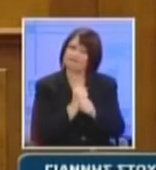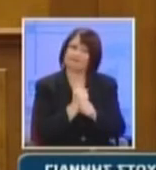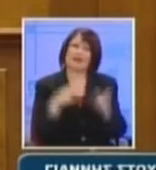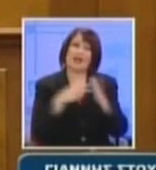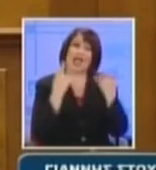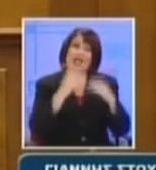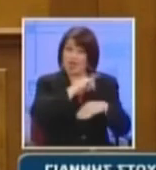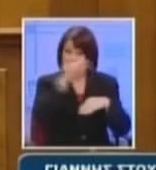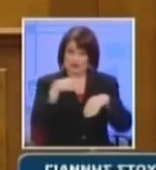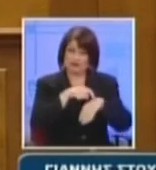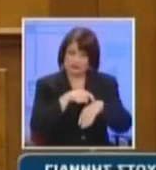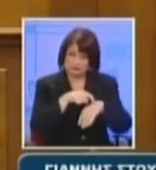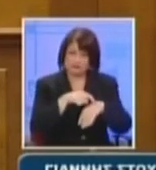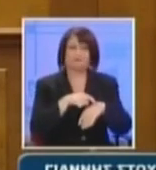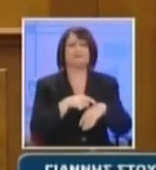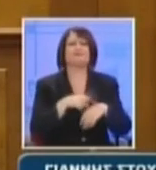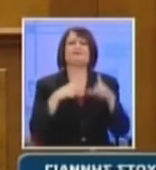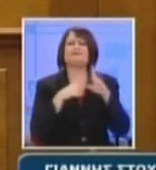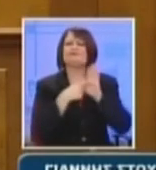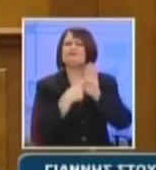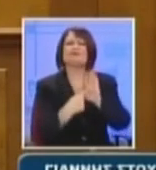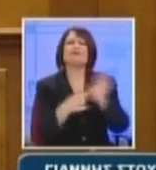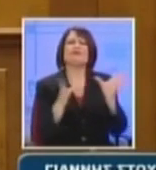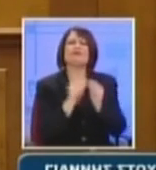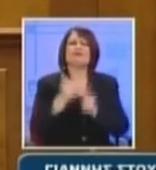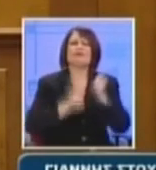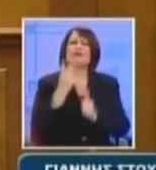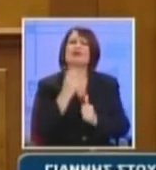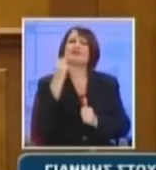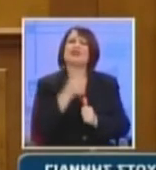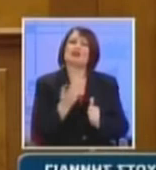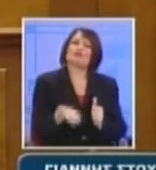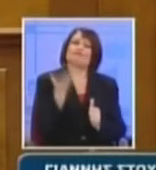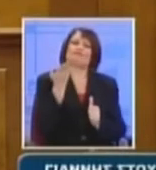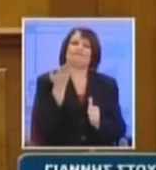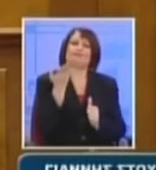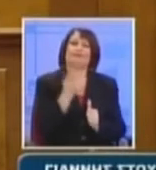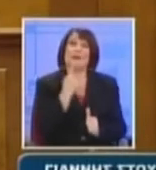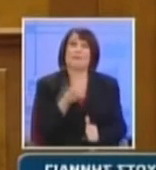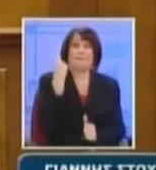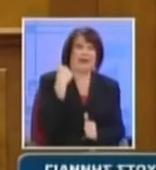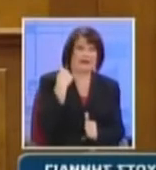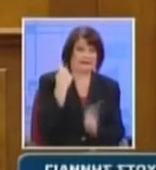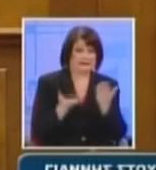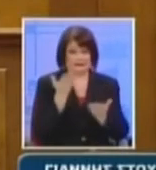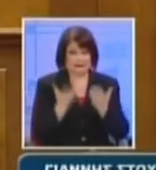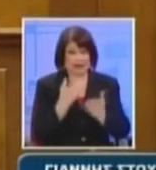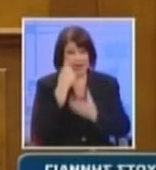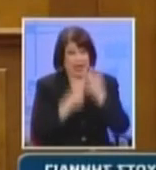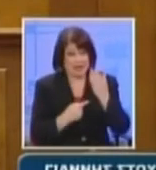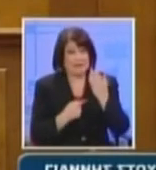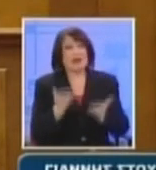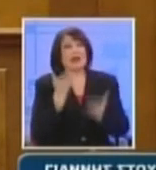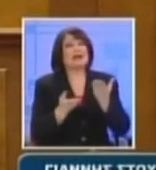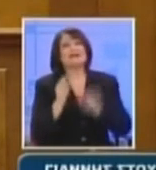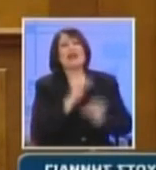μέχρι σήμερα ο αντίστοιχος δείκτης ανταγωνιστικότητας έχει βελτιωθεί κατά 20%. Πέρυσι, τέτοιο καιρό, είχαμε έλλειμμα στο ισοζύγιο